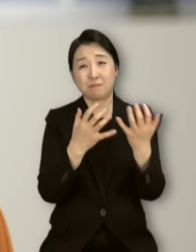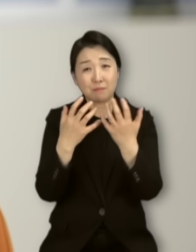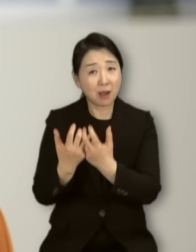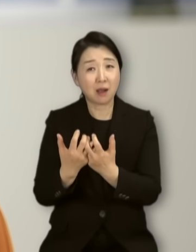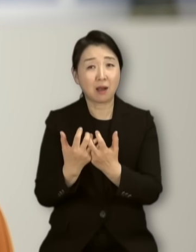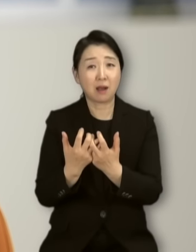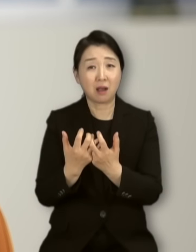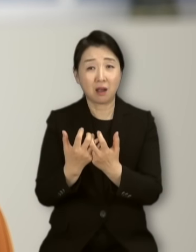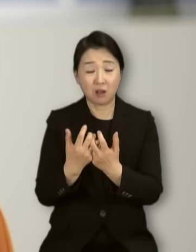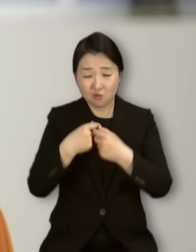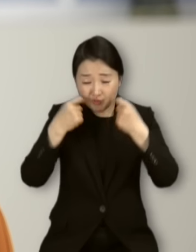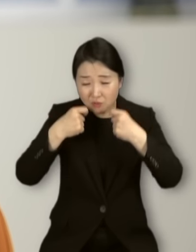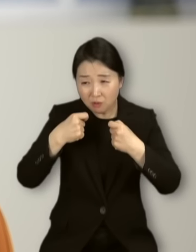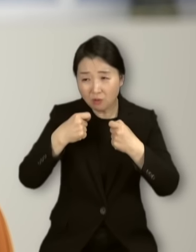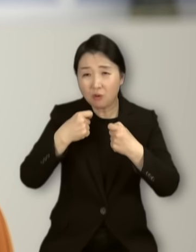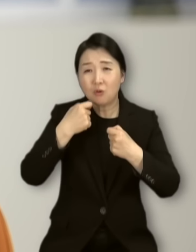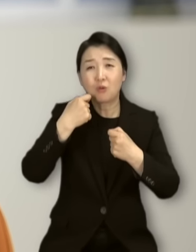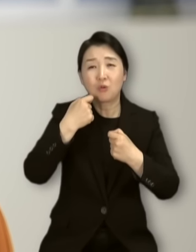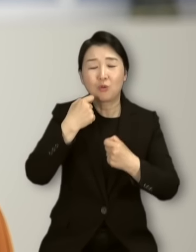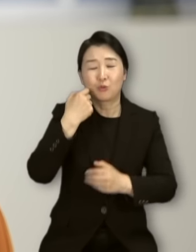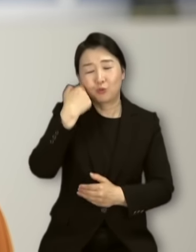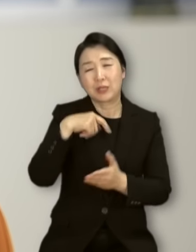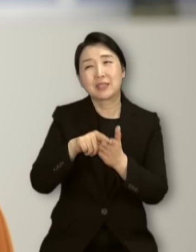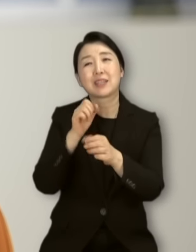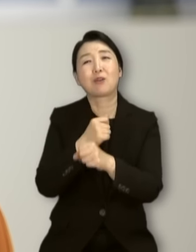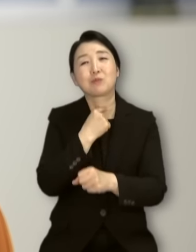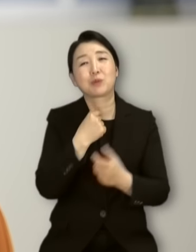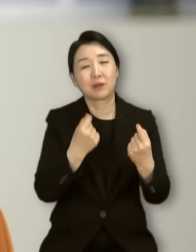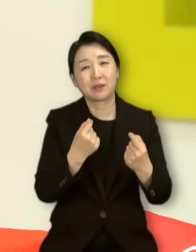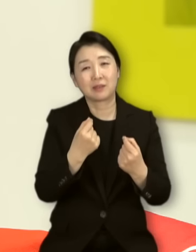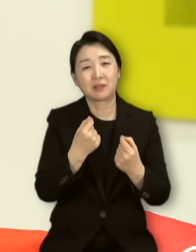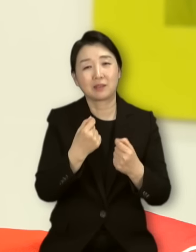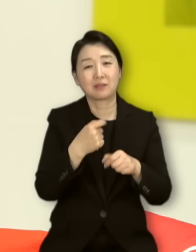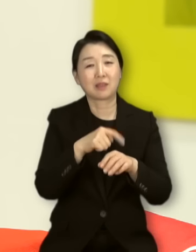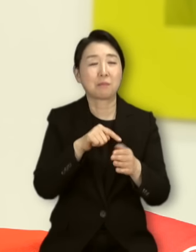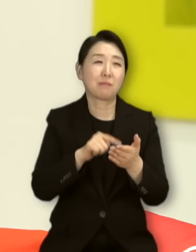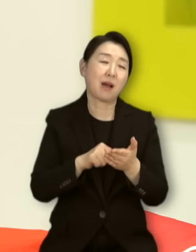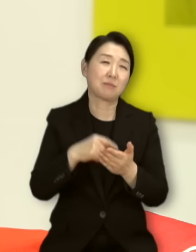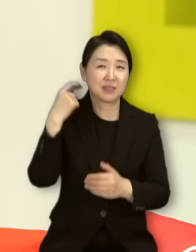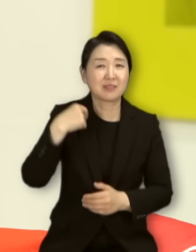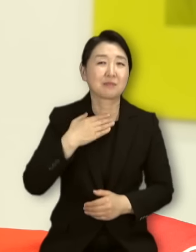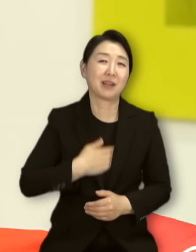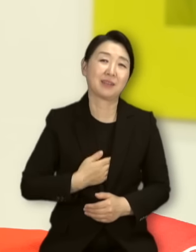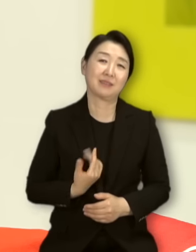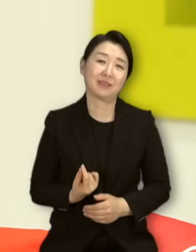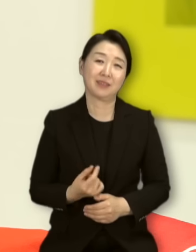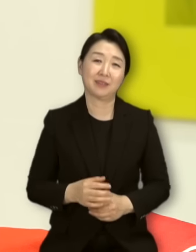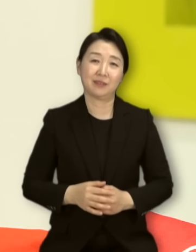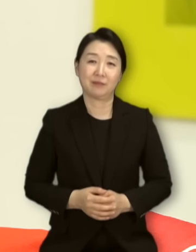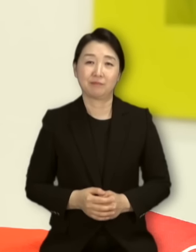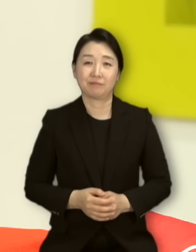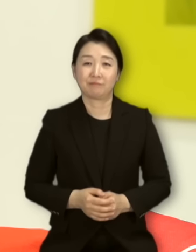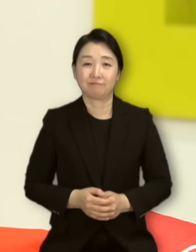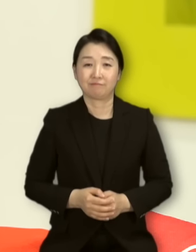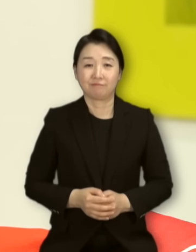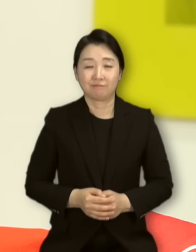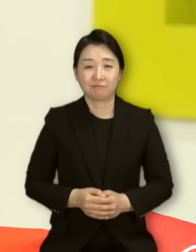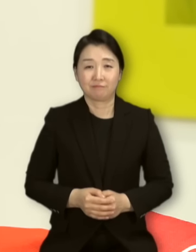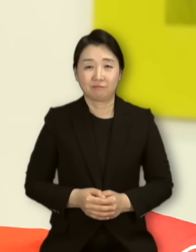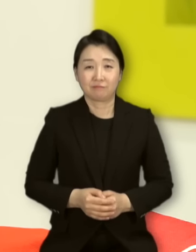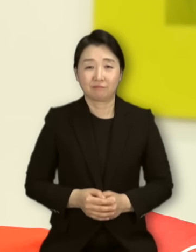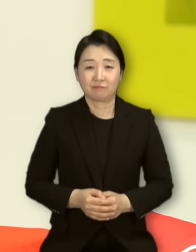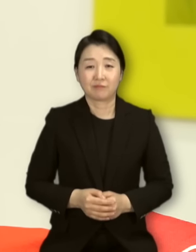알아 예 뭔가가 굉장히 많이 쌓인 것도 많고 한도 많고네 너무 많이 외로웠고 막